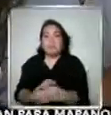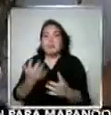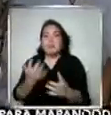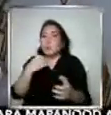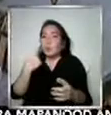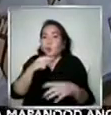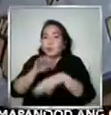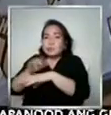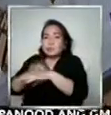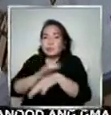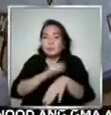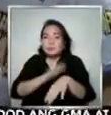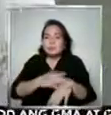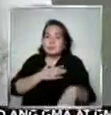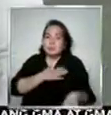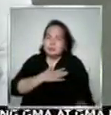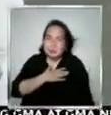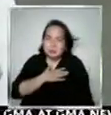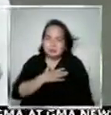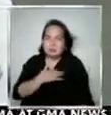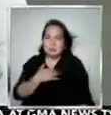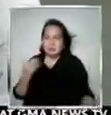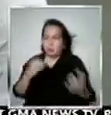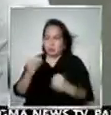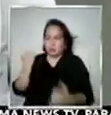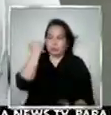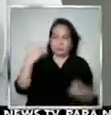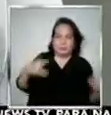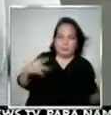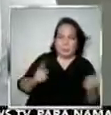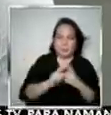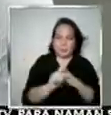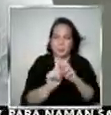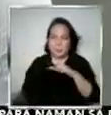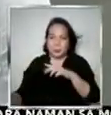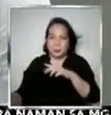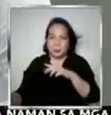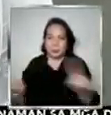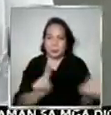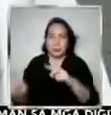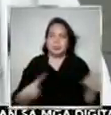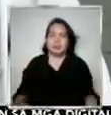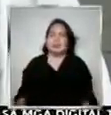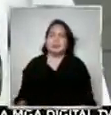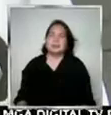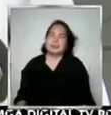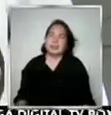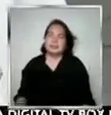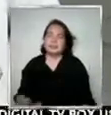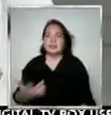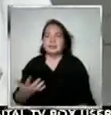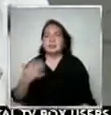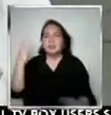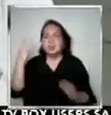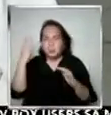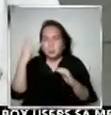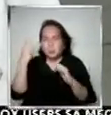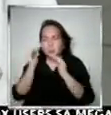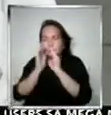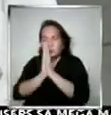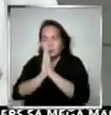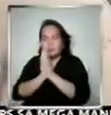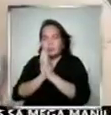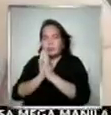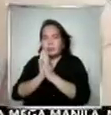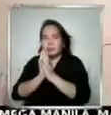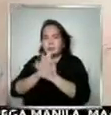lang po tayo sa ating Panginoon. Para ulang sa payapaan ng mawala na po coronavirus. Talaga pong budiboto kami ng mahal na